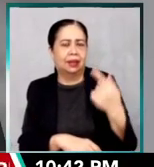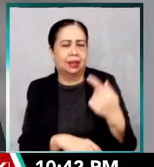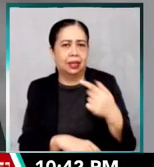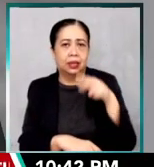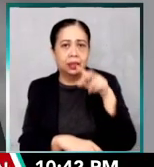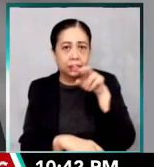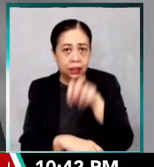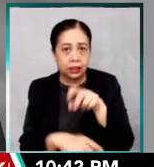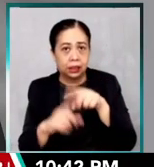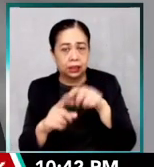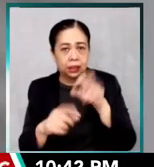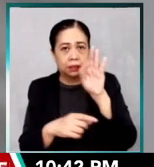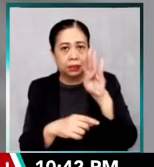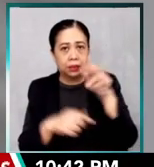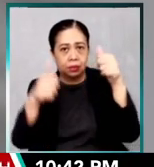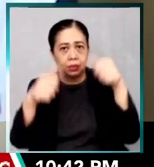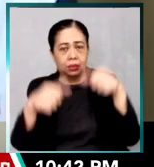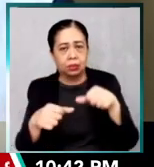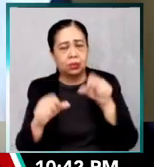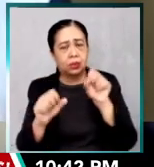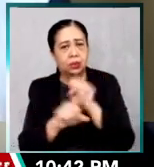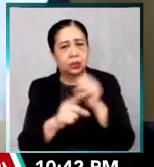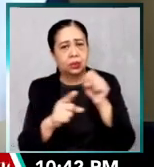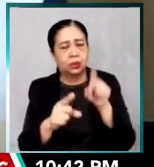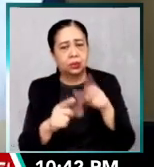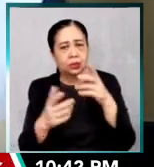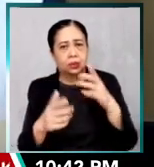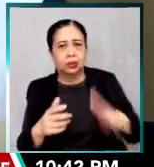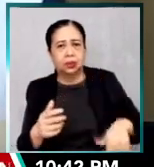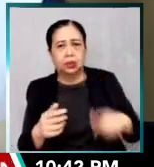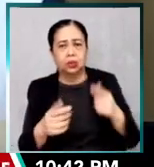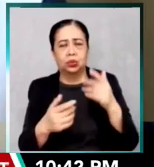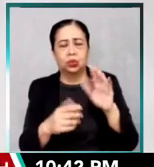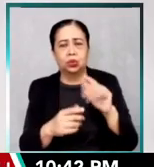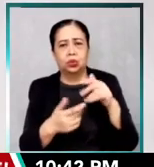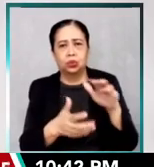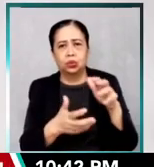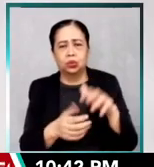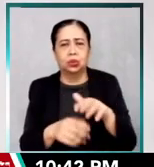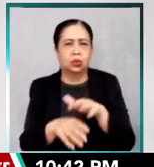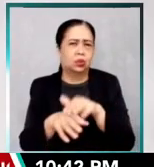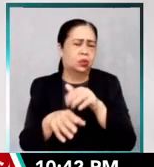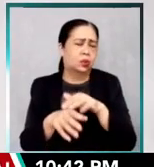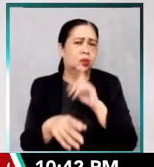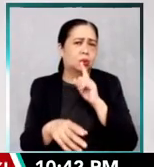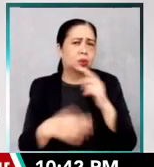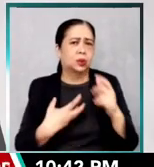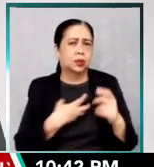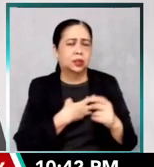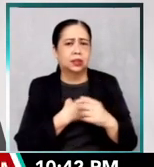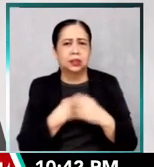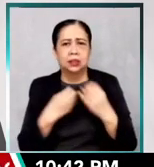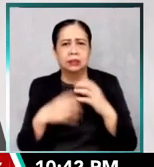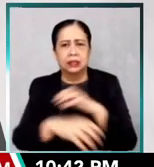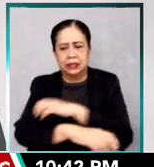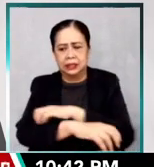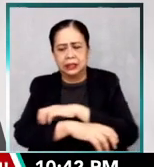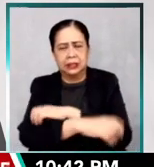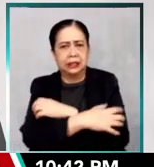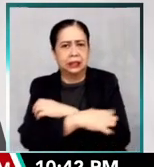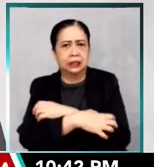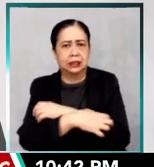isang Facebook post ang kalagayan ng aso. Nawawala talaga ako kasi stray siya eh. Marami siyang galis.